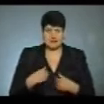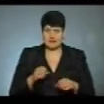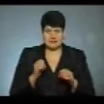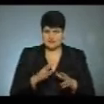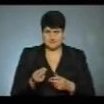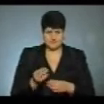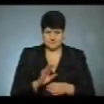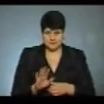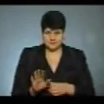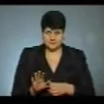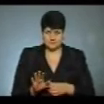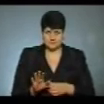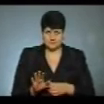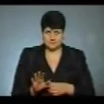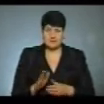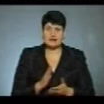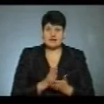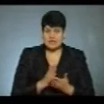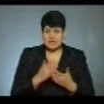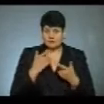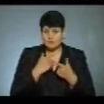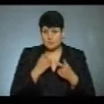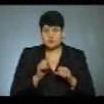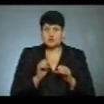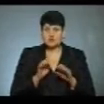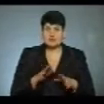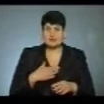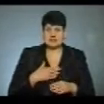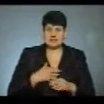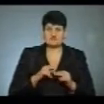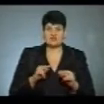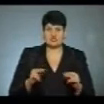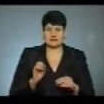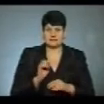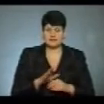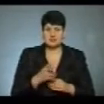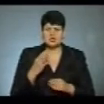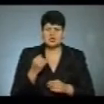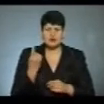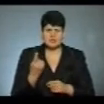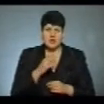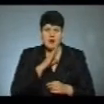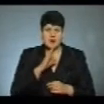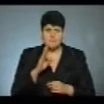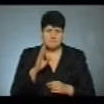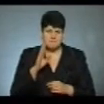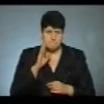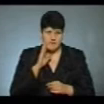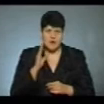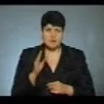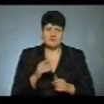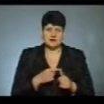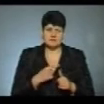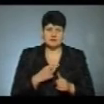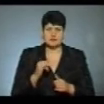гроші. Є інформація, що здавали за нас вчителі. Ще одна мама учнів школи ліцею номер 21 імені